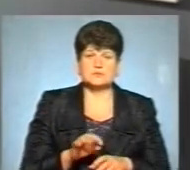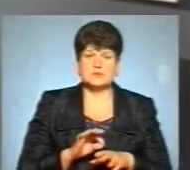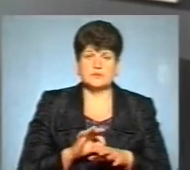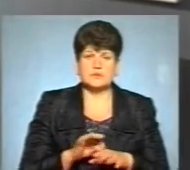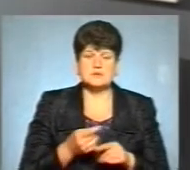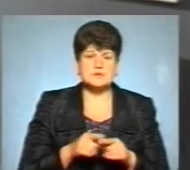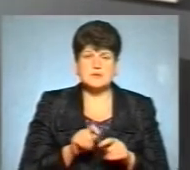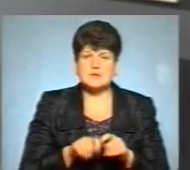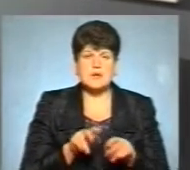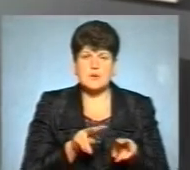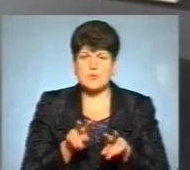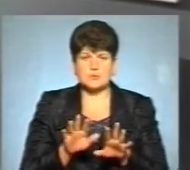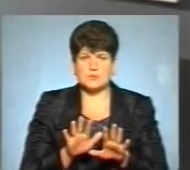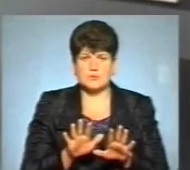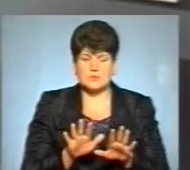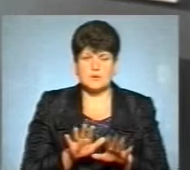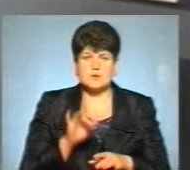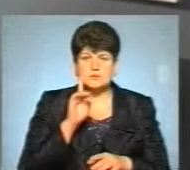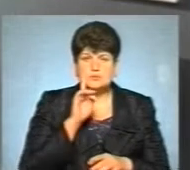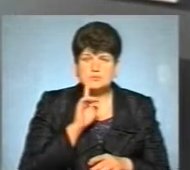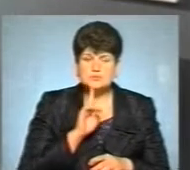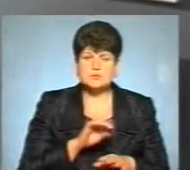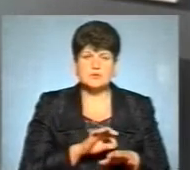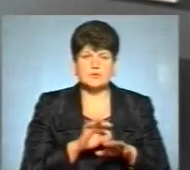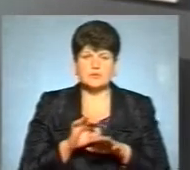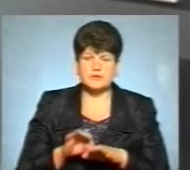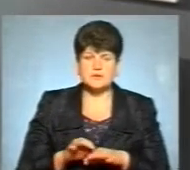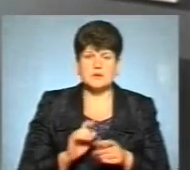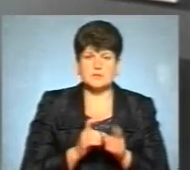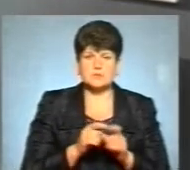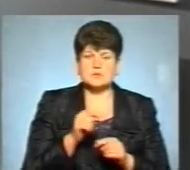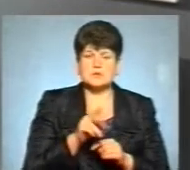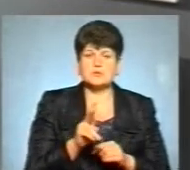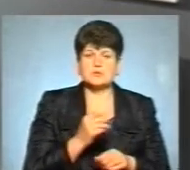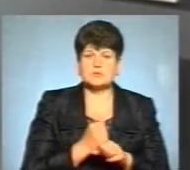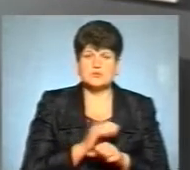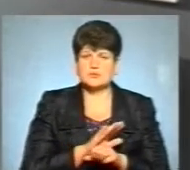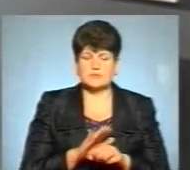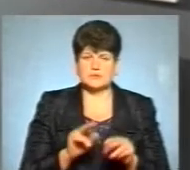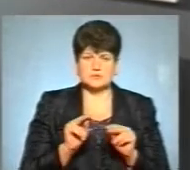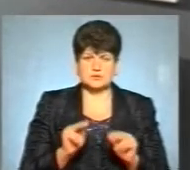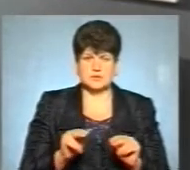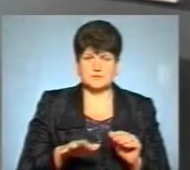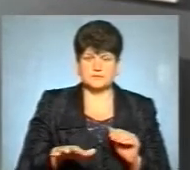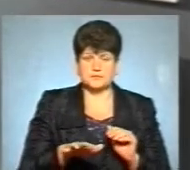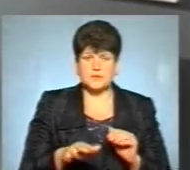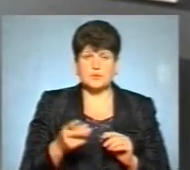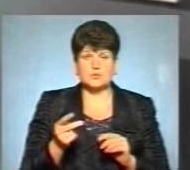не контроль, а зручність і виведення, якраз боротьба з тими, хто працює в нелегальній площині. З другого